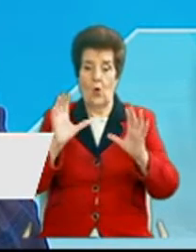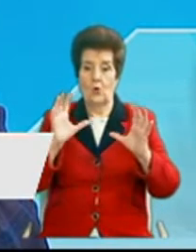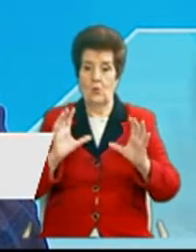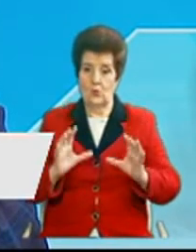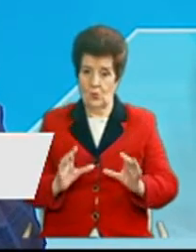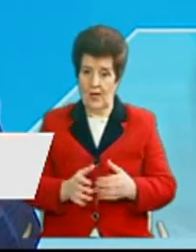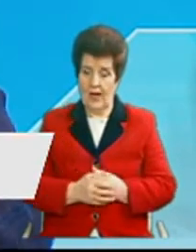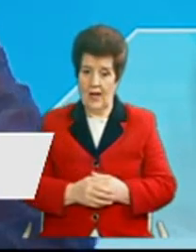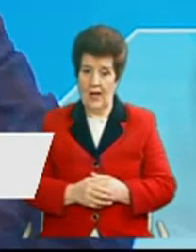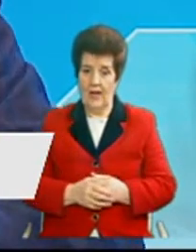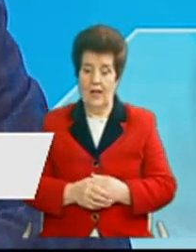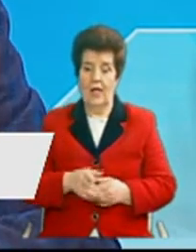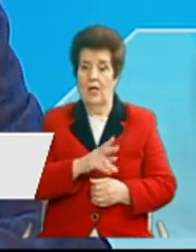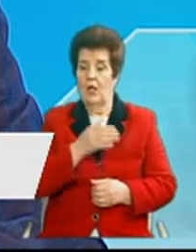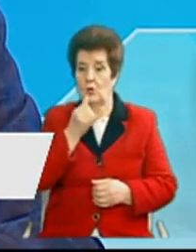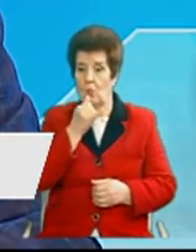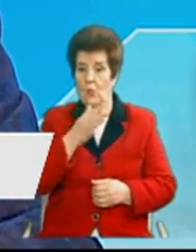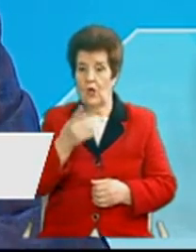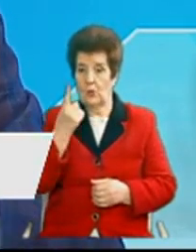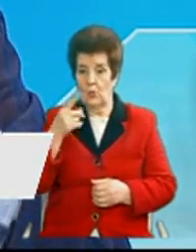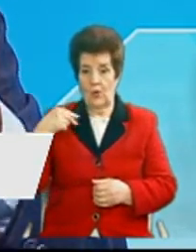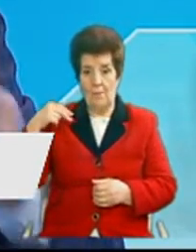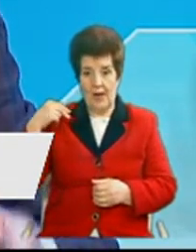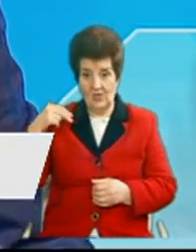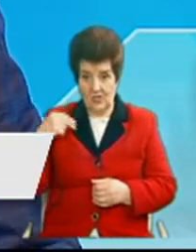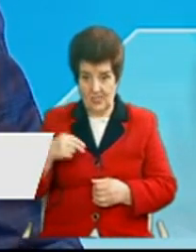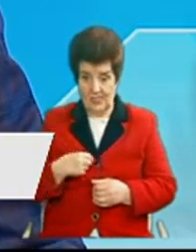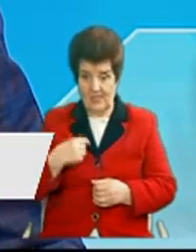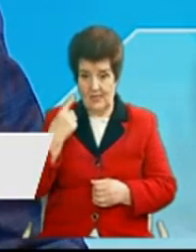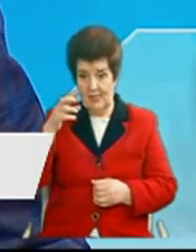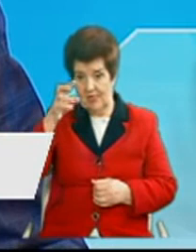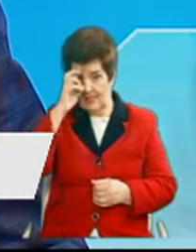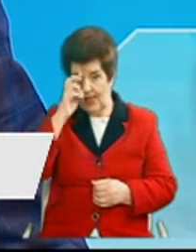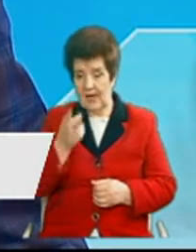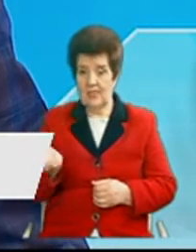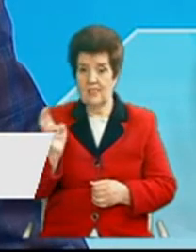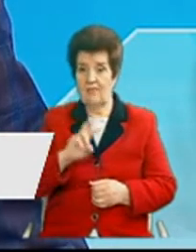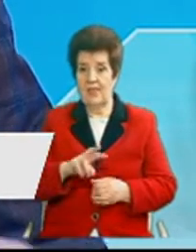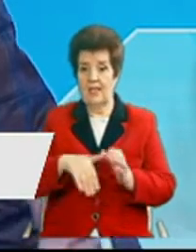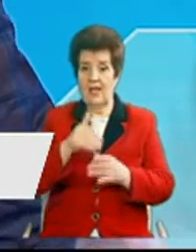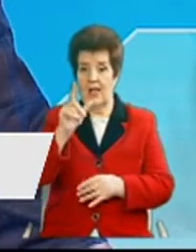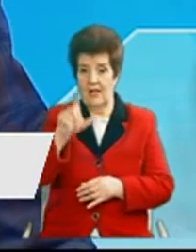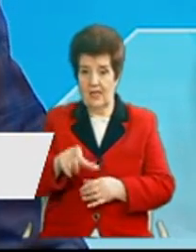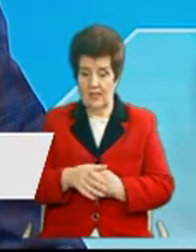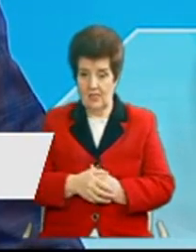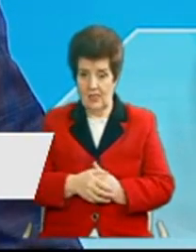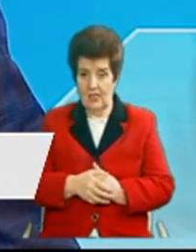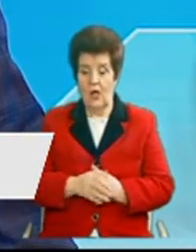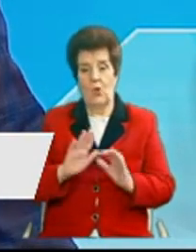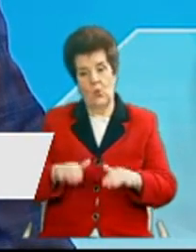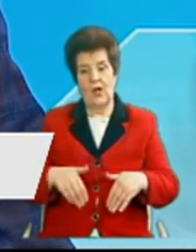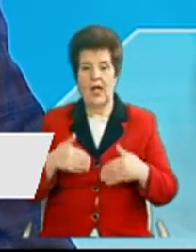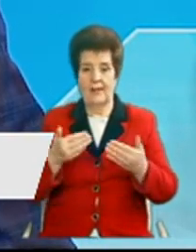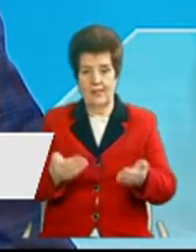constituționale. Fiindcă nu poate azi un președinte de țară să vină în fața alegătorilor și să le spună că le dă, un candidat mai bine